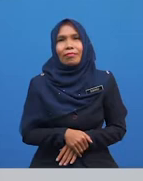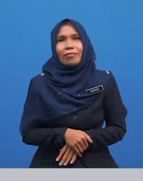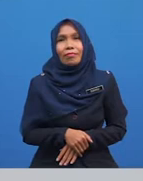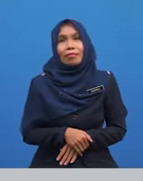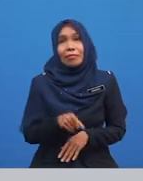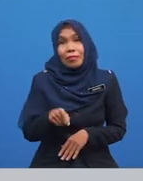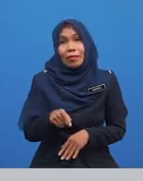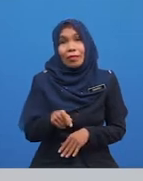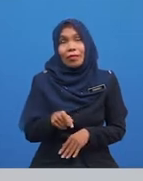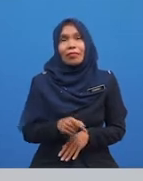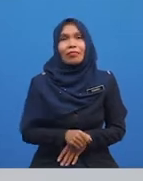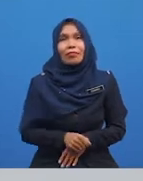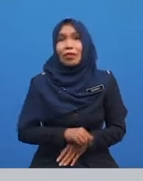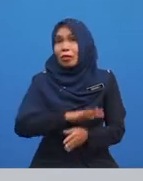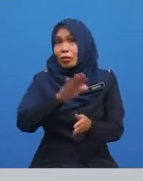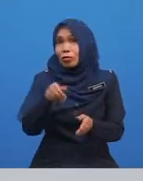di sini.